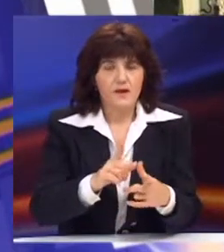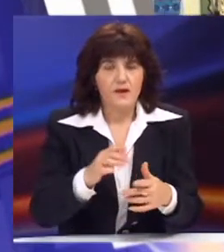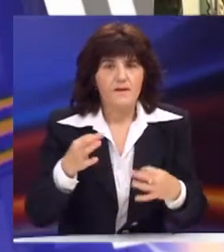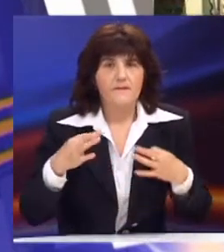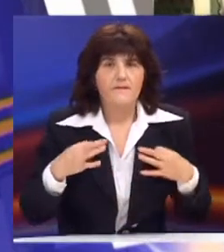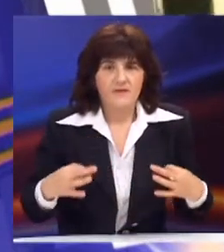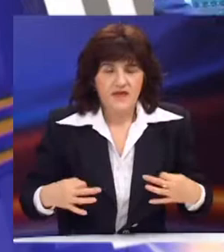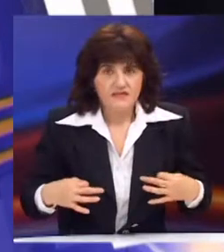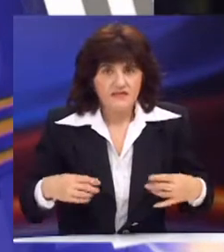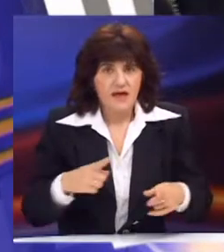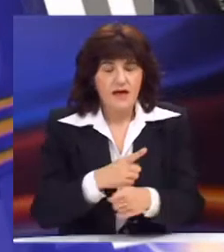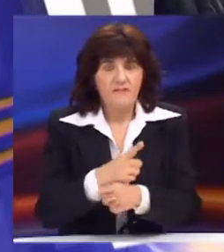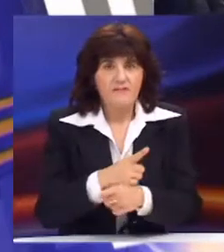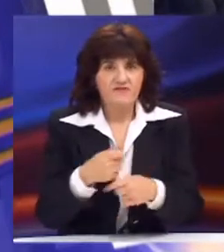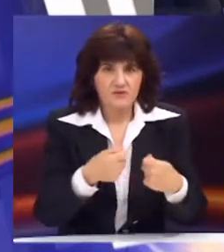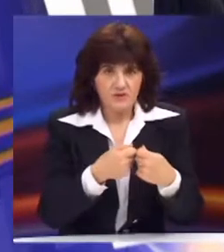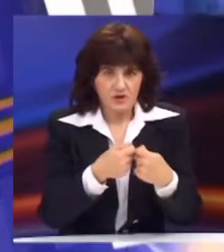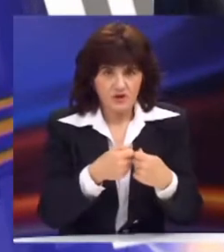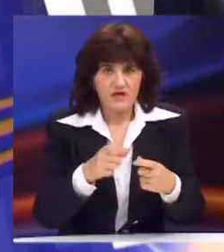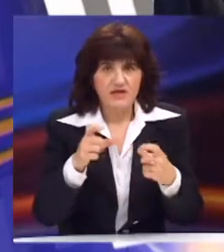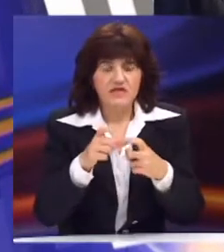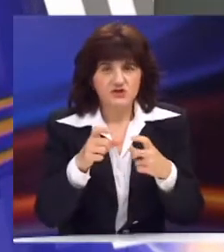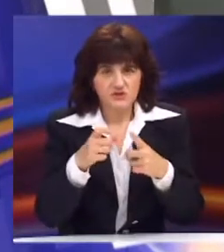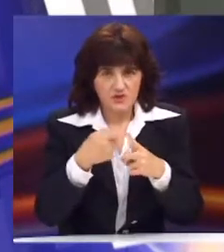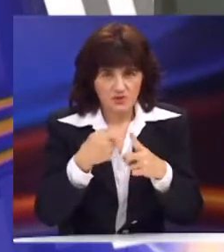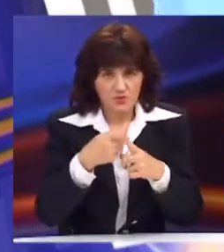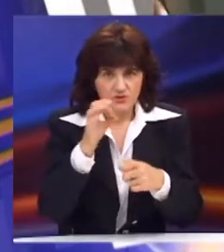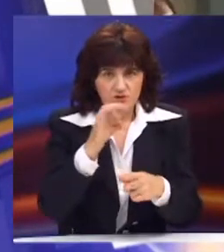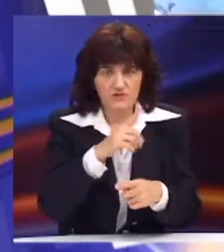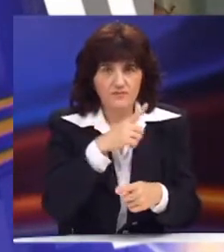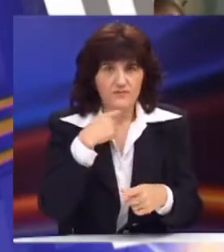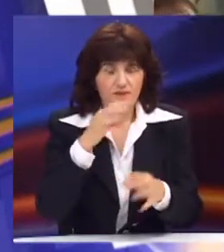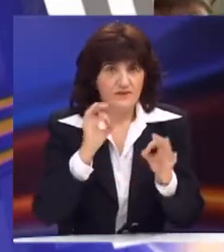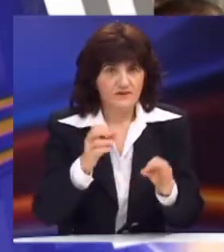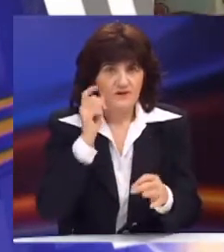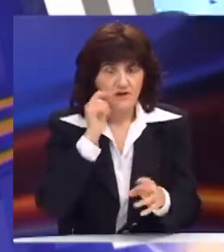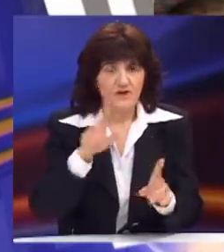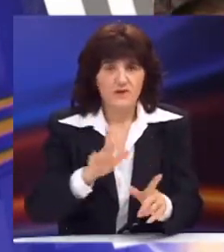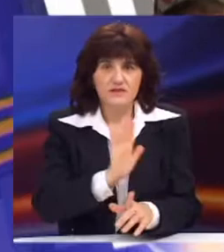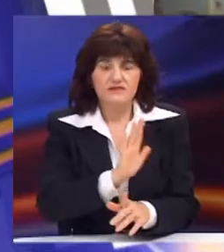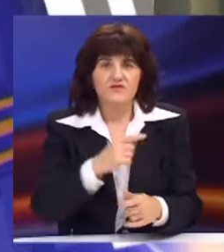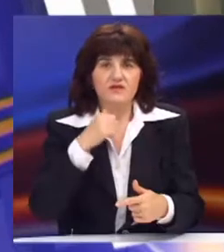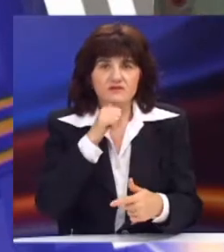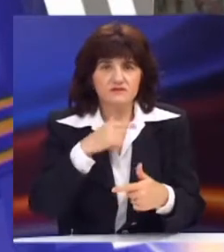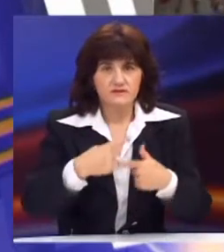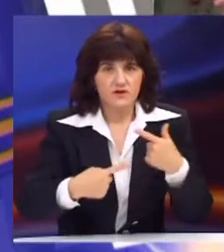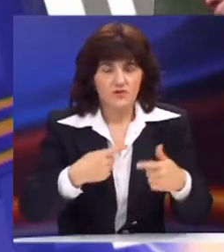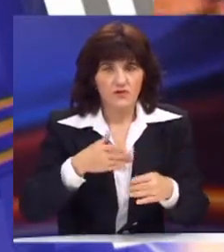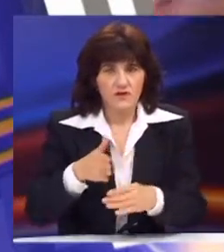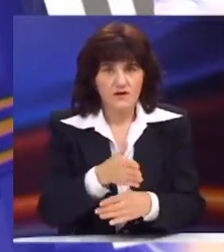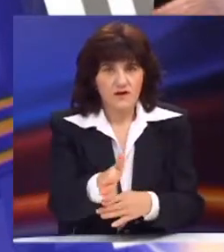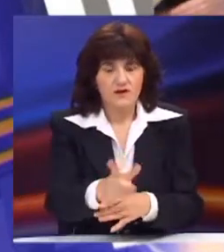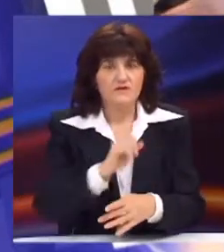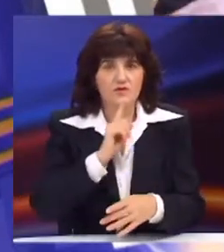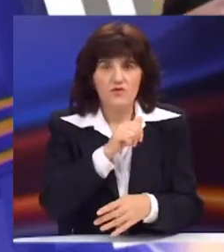Predsjednica privremenog organa Bunjevačke nacionalne manjine Suzana Kujundžić-Ostojić ocenila je da svaki narod ima svoje istorijske raskrsnice, a da je za